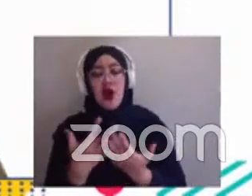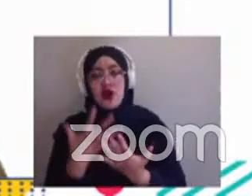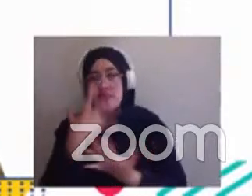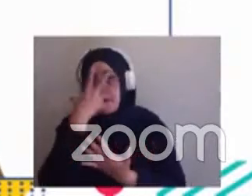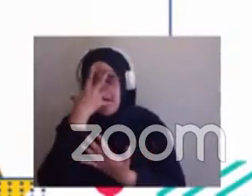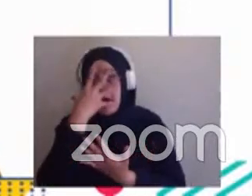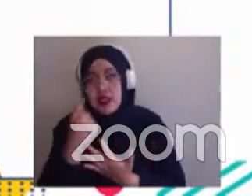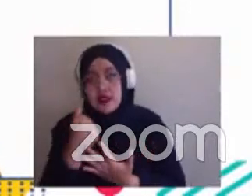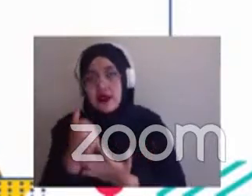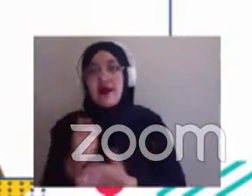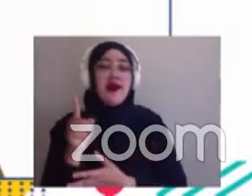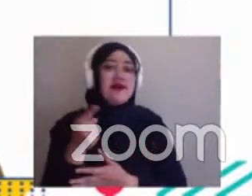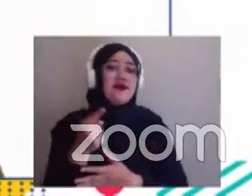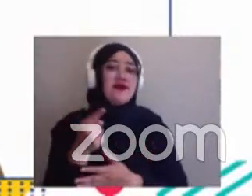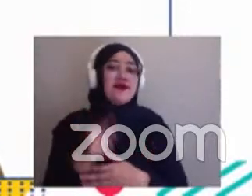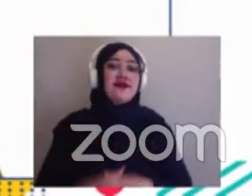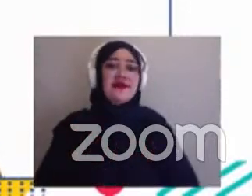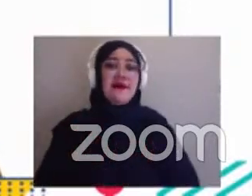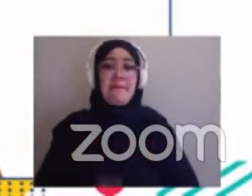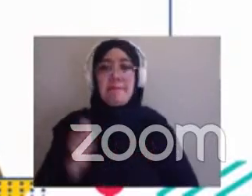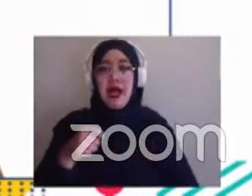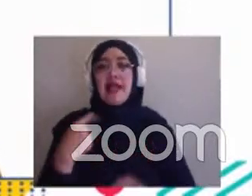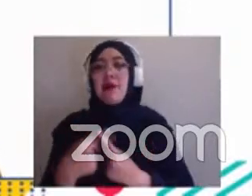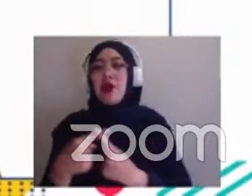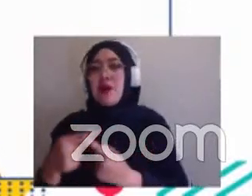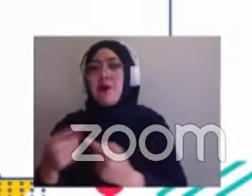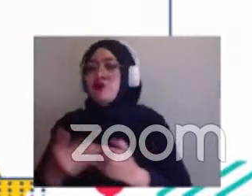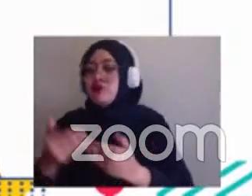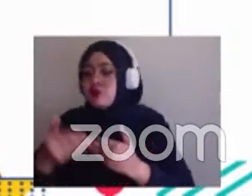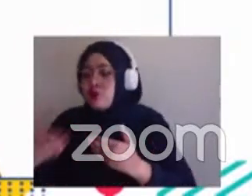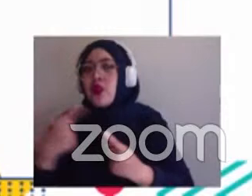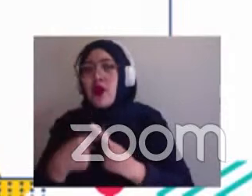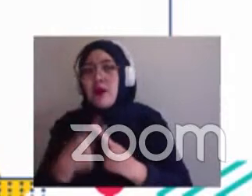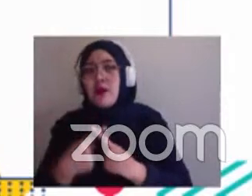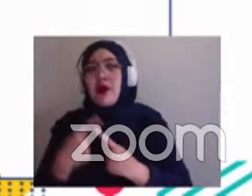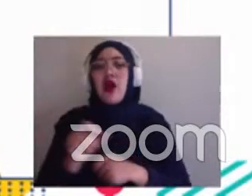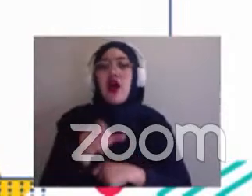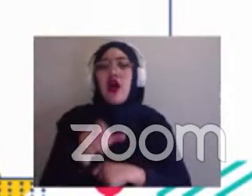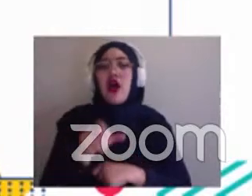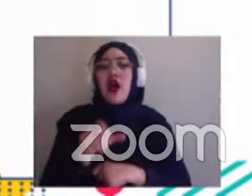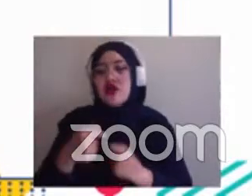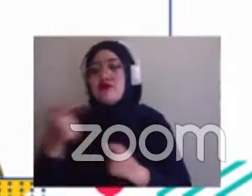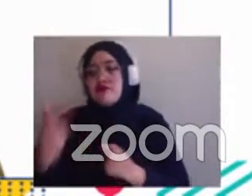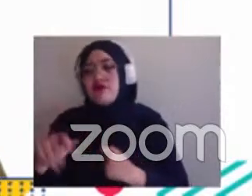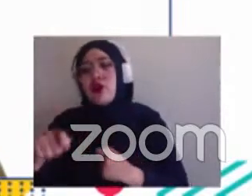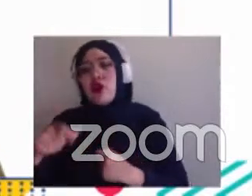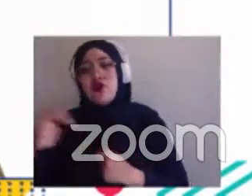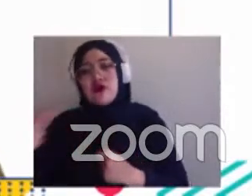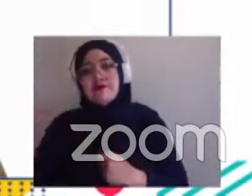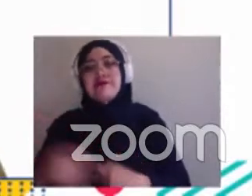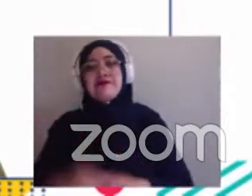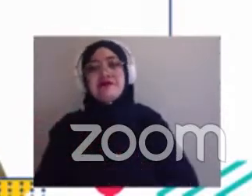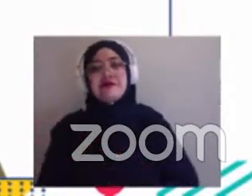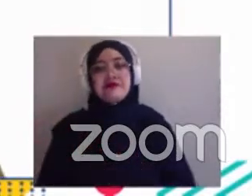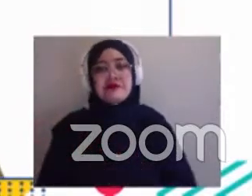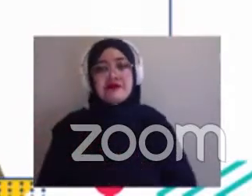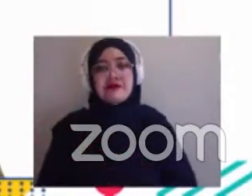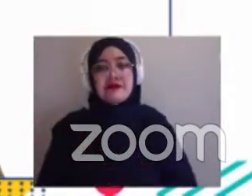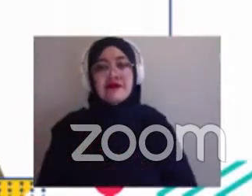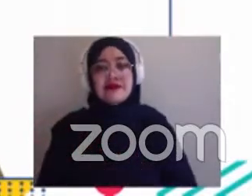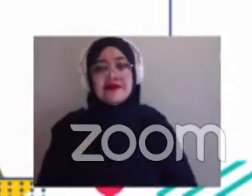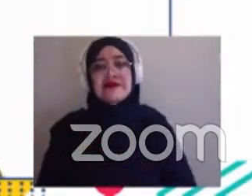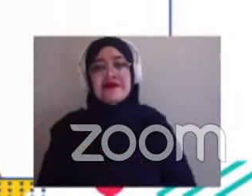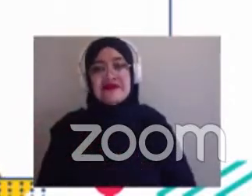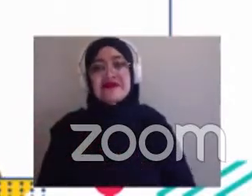untuk mungkin dari sisi hukum ya, mungkin bisa menjawab lebih lanjut terkait efek jera terhadap